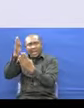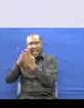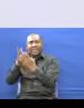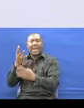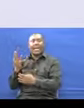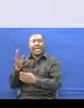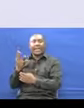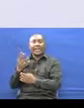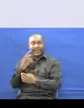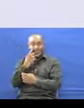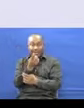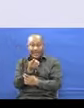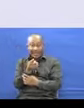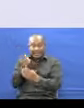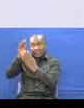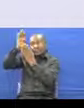hapa.